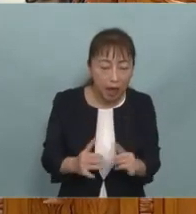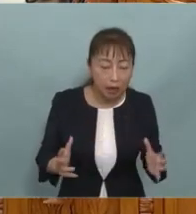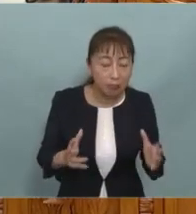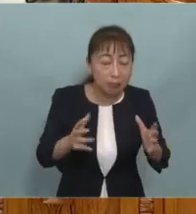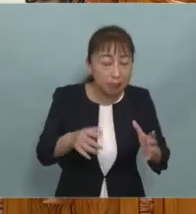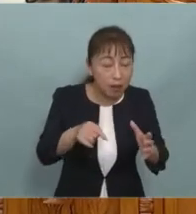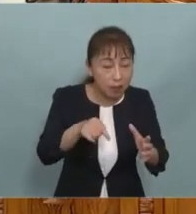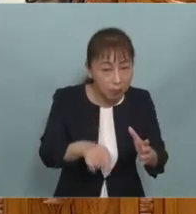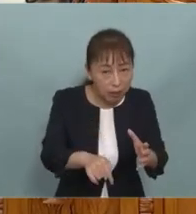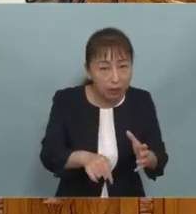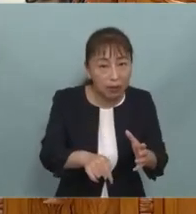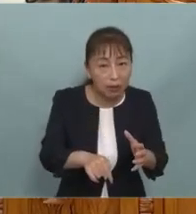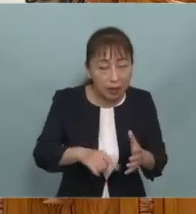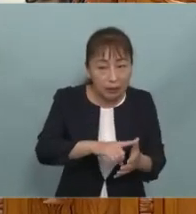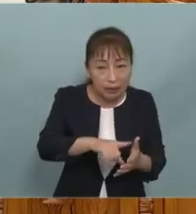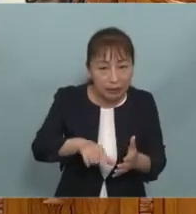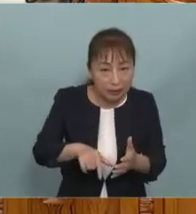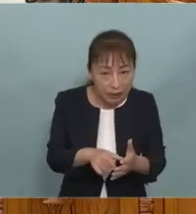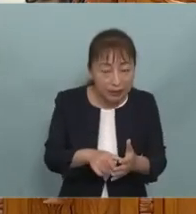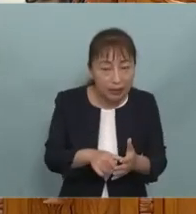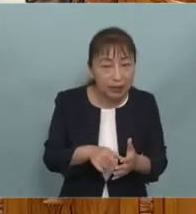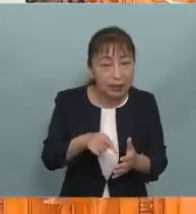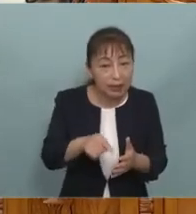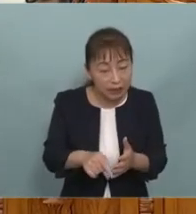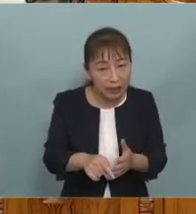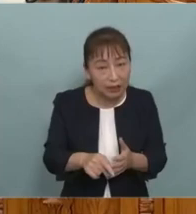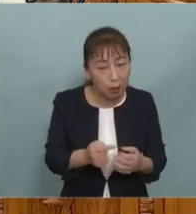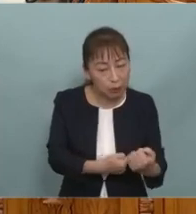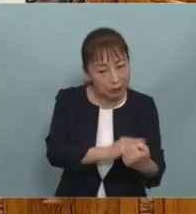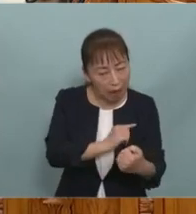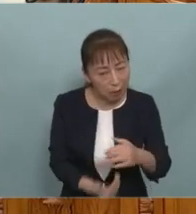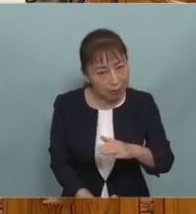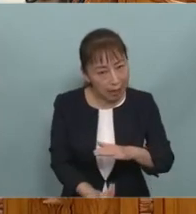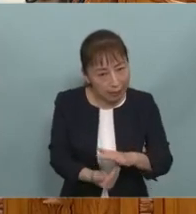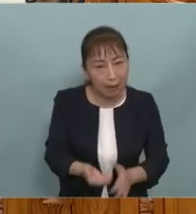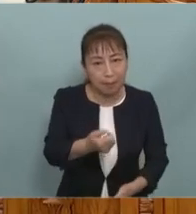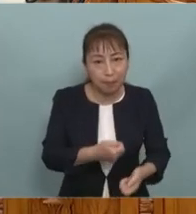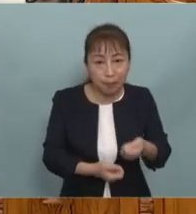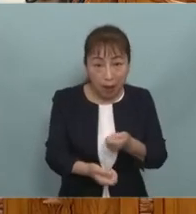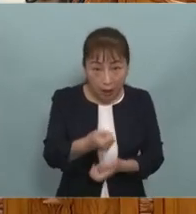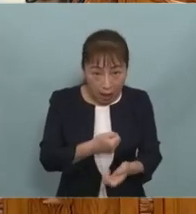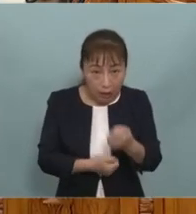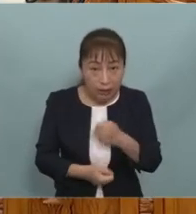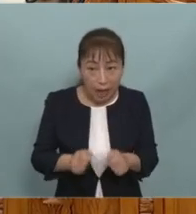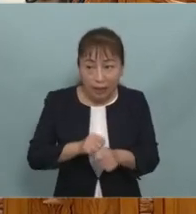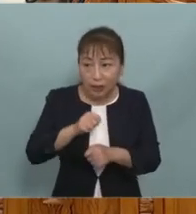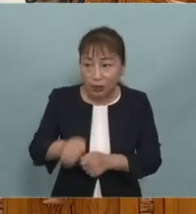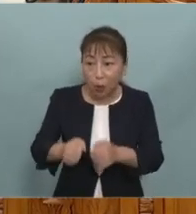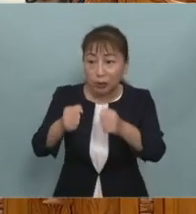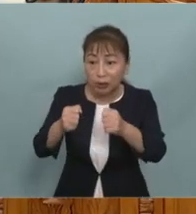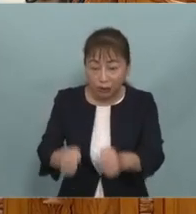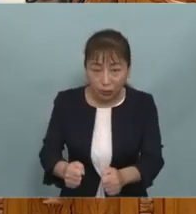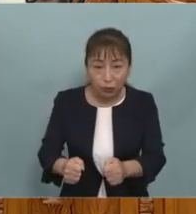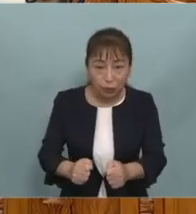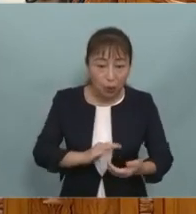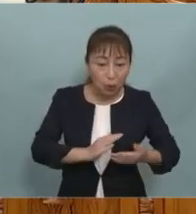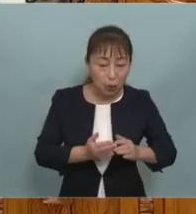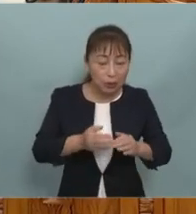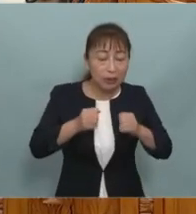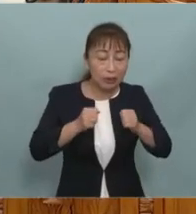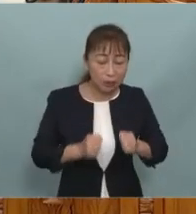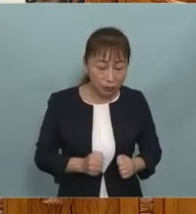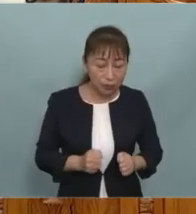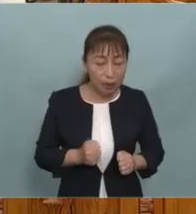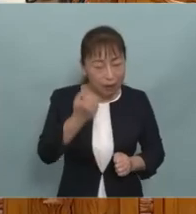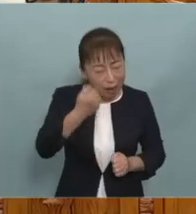性を最大限に引き出し都市に住む人も地方に住む人も全ての人に安心と